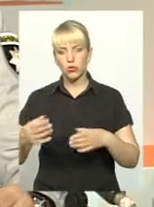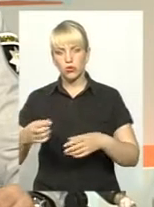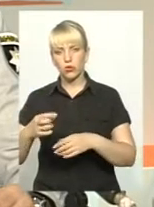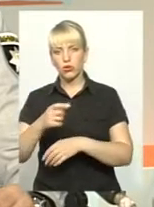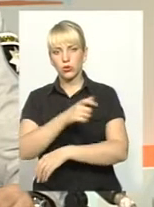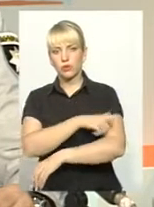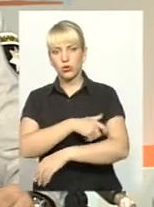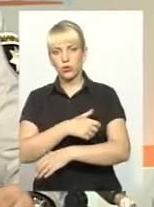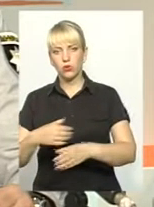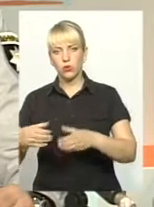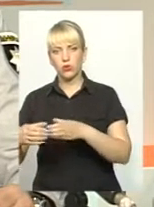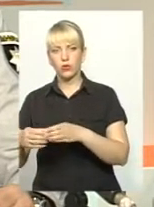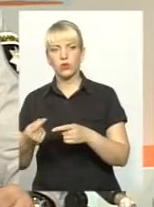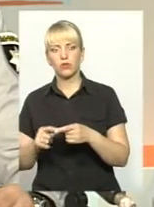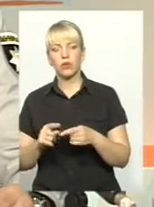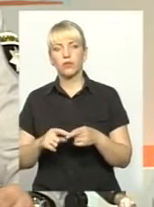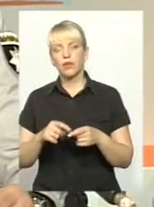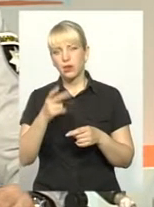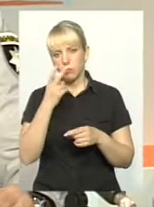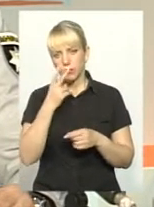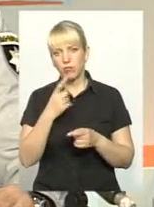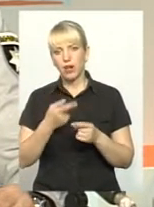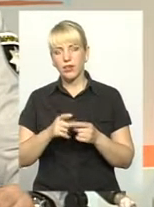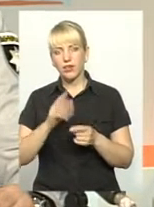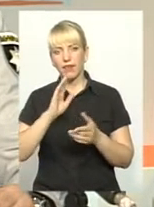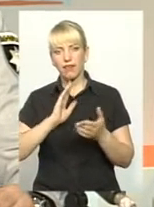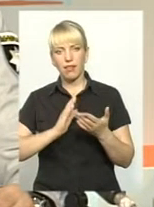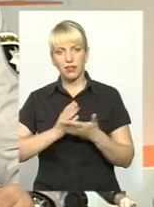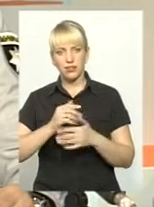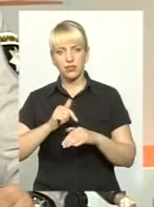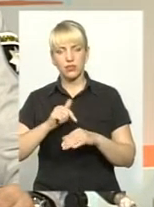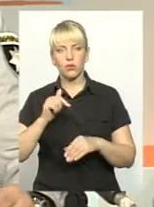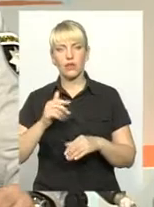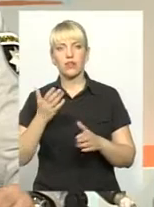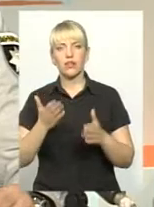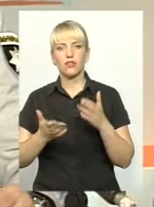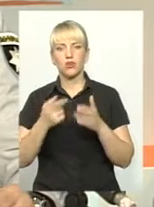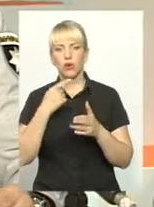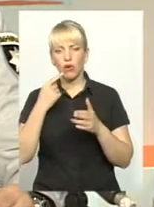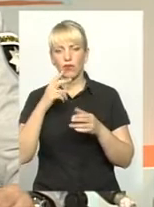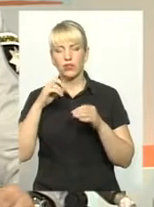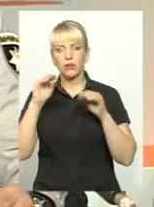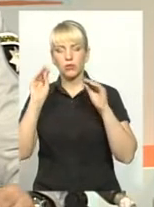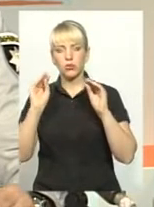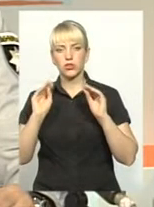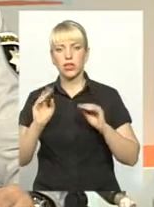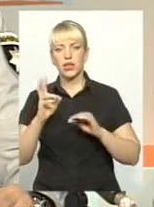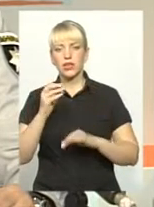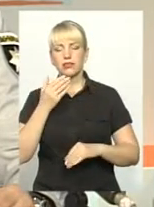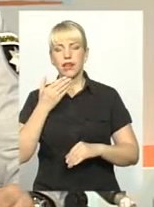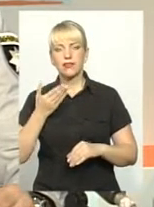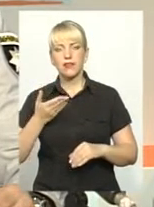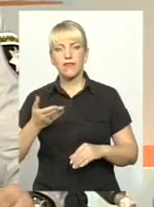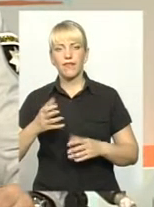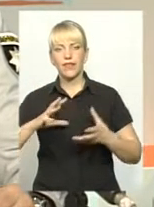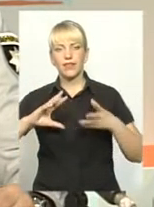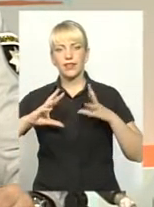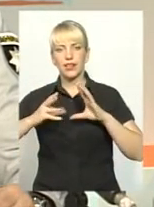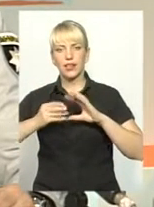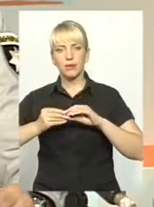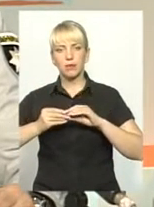на повідомлення про злочини і пригоди. Якщо сьогодні говорити про статистику, то за звітній період до нас за